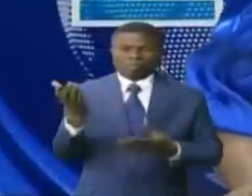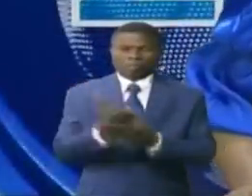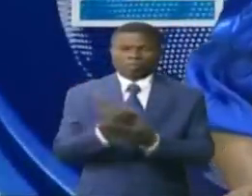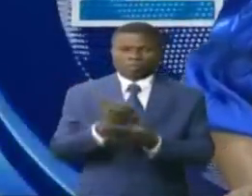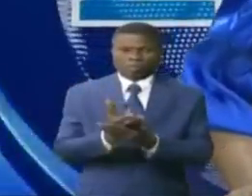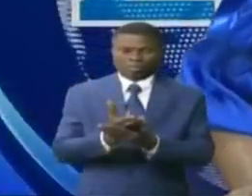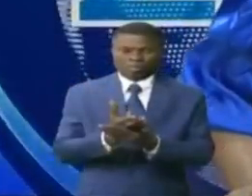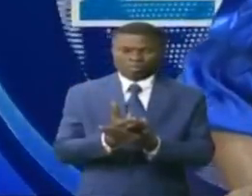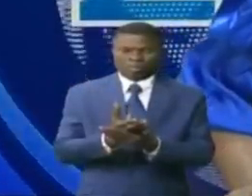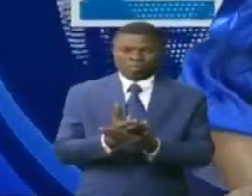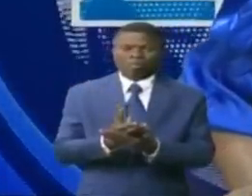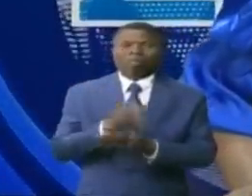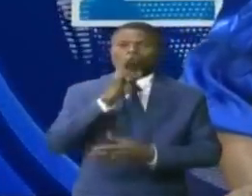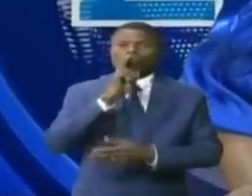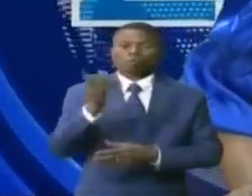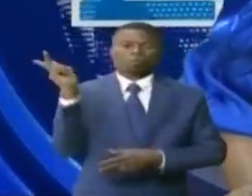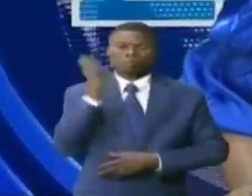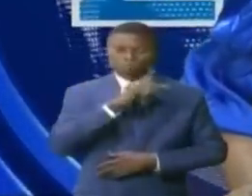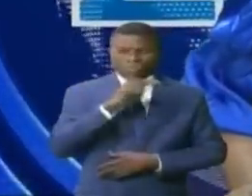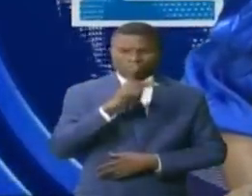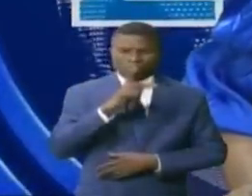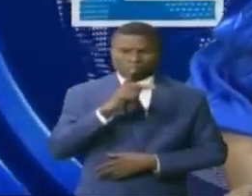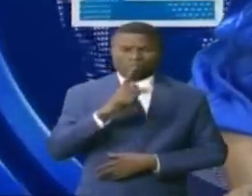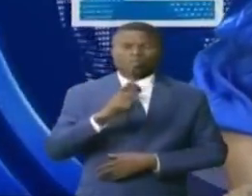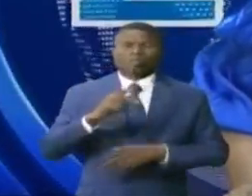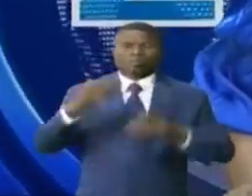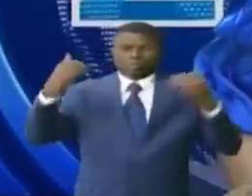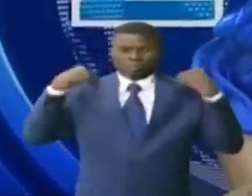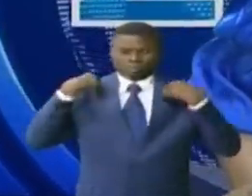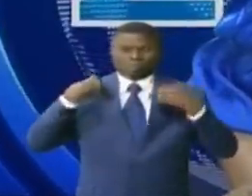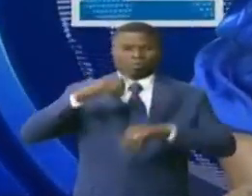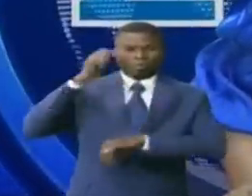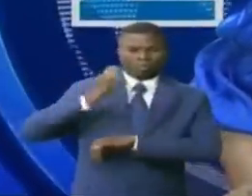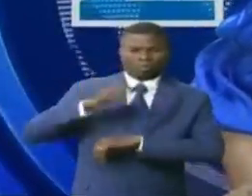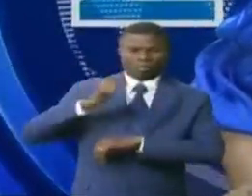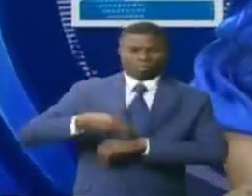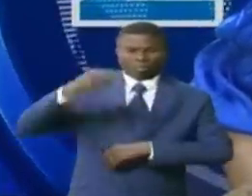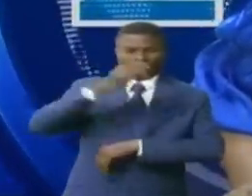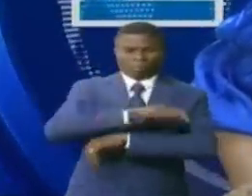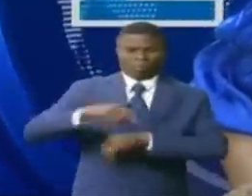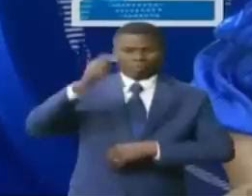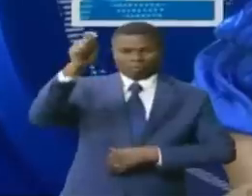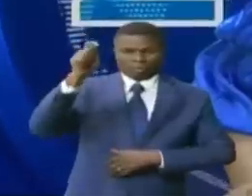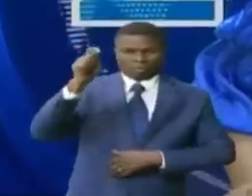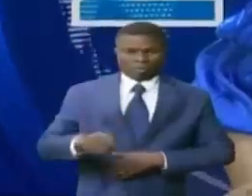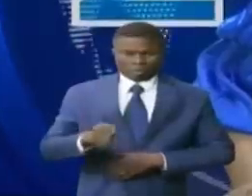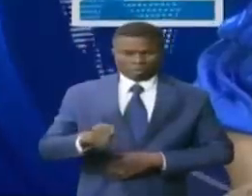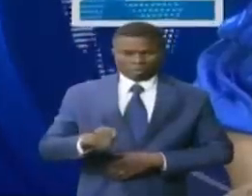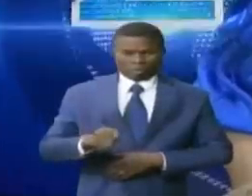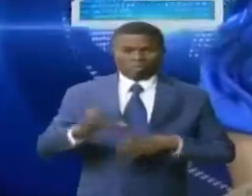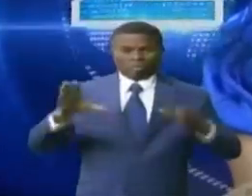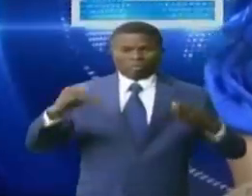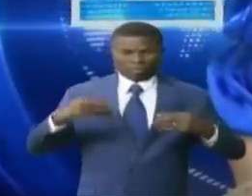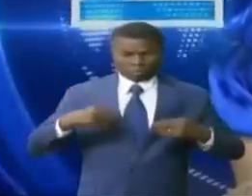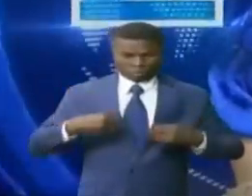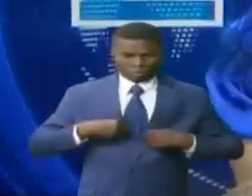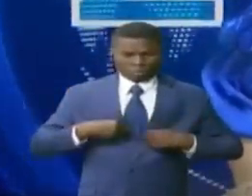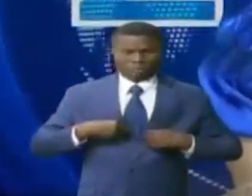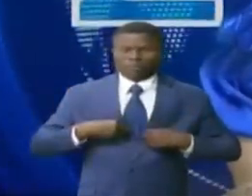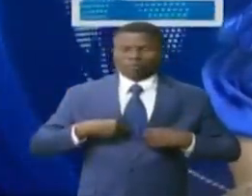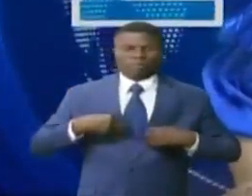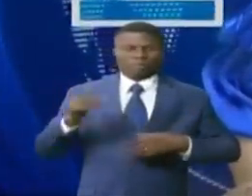qui s'avérait en réalité faux. Selon les sources judiciaires fiables, la haute cour militaire a récemment confirmé